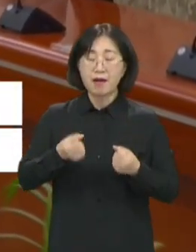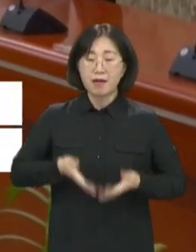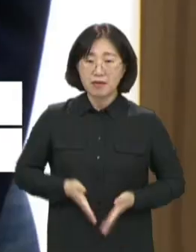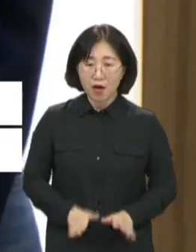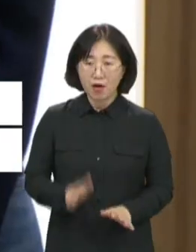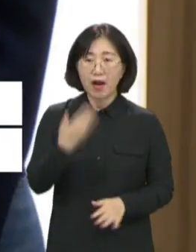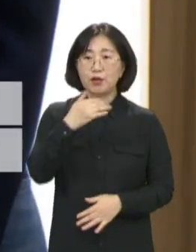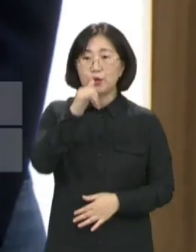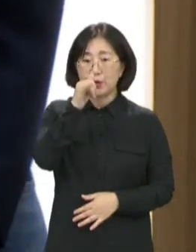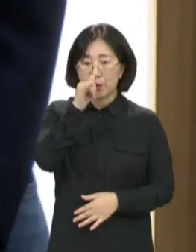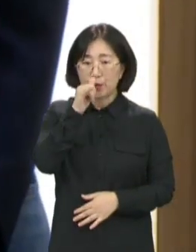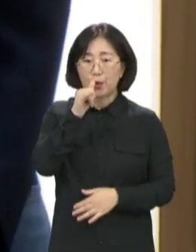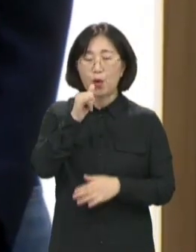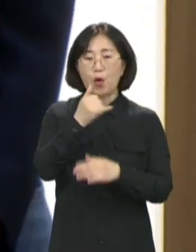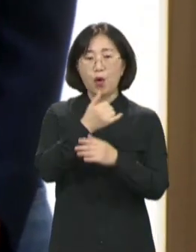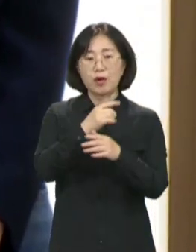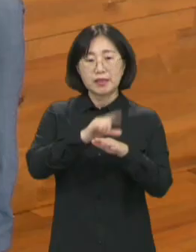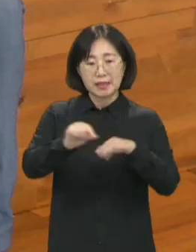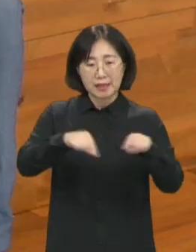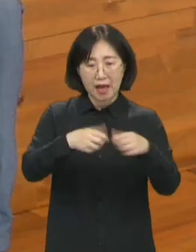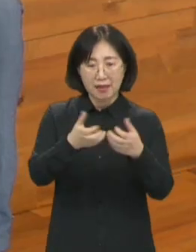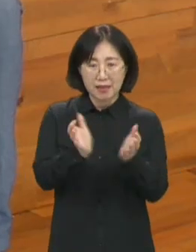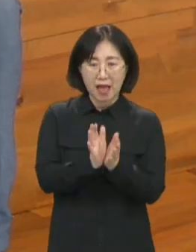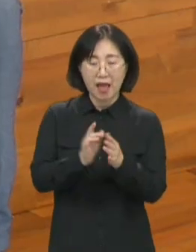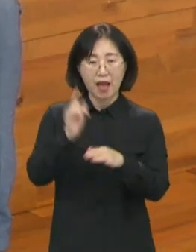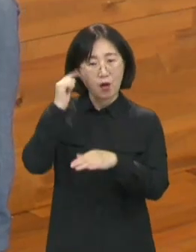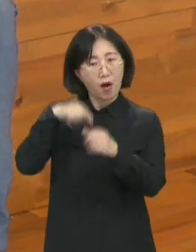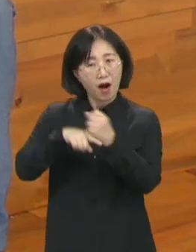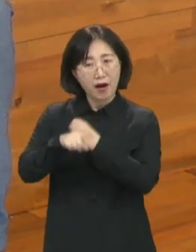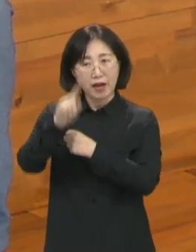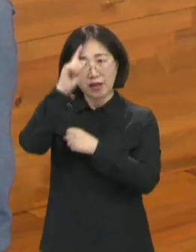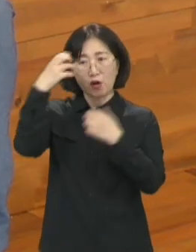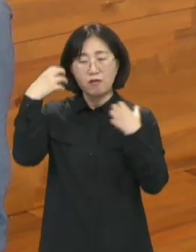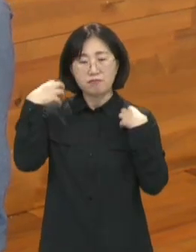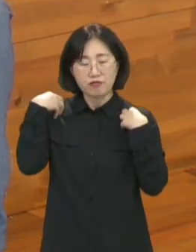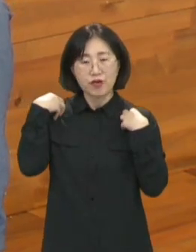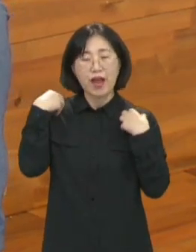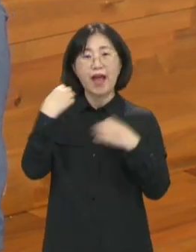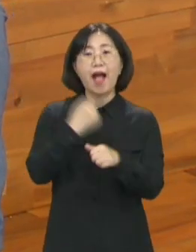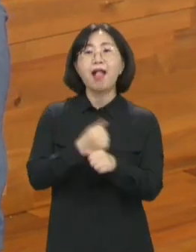지자체와 국가의 역할에 대한 고민이 필요한 시점입니다. TJB 양정진입니다.